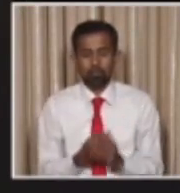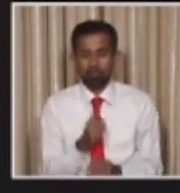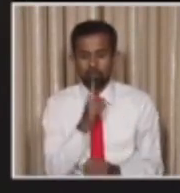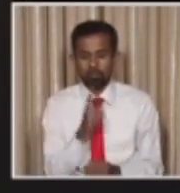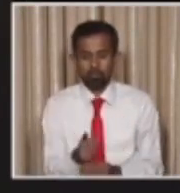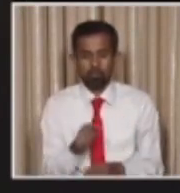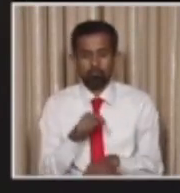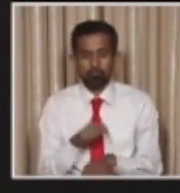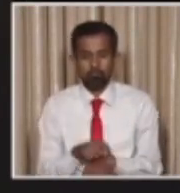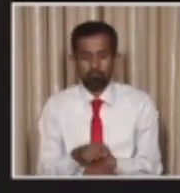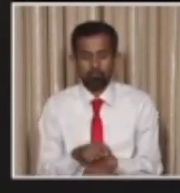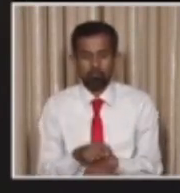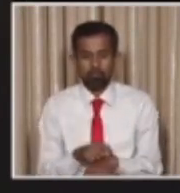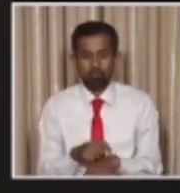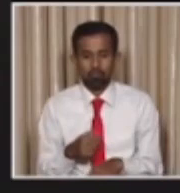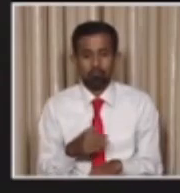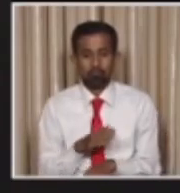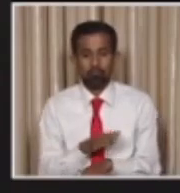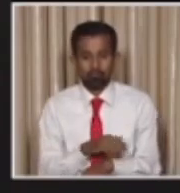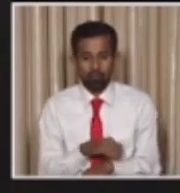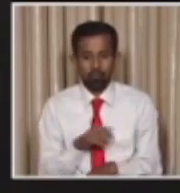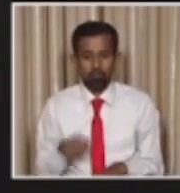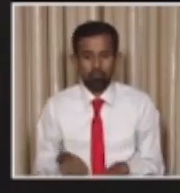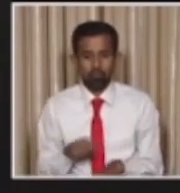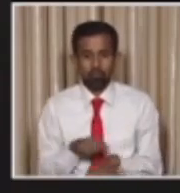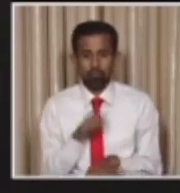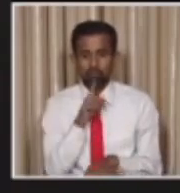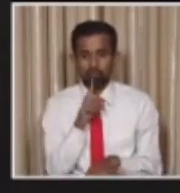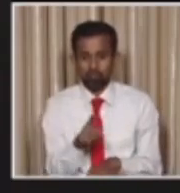වෙලාවේ විශේෂයෙන් මතක් කරන්න ඕනේ මේ වෙලාවේ